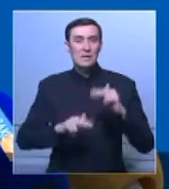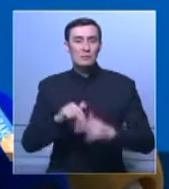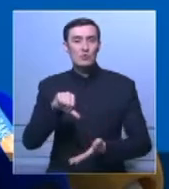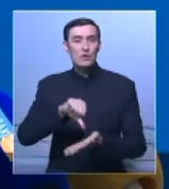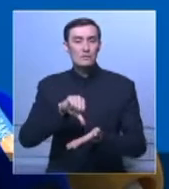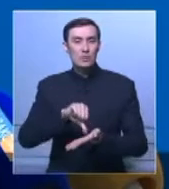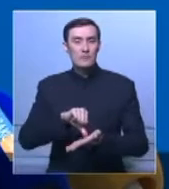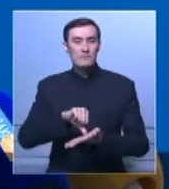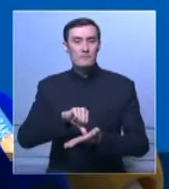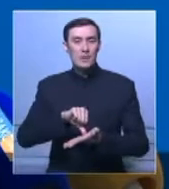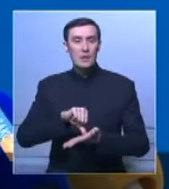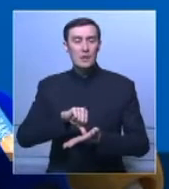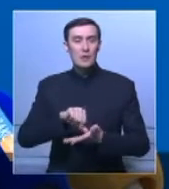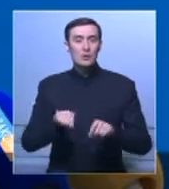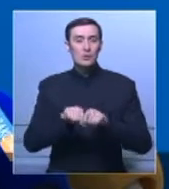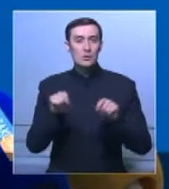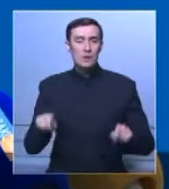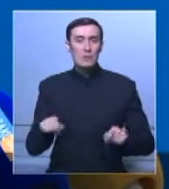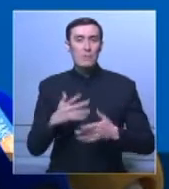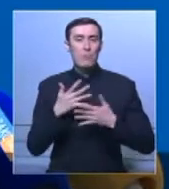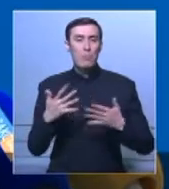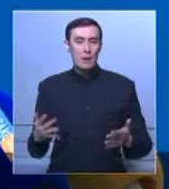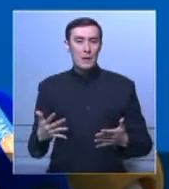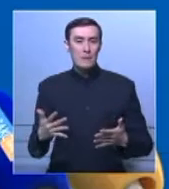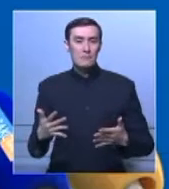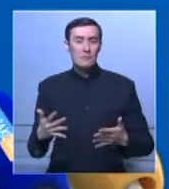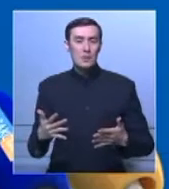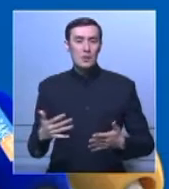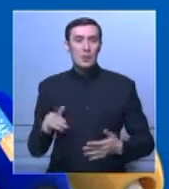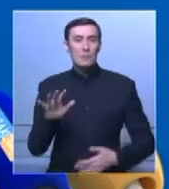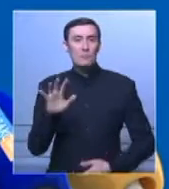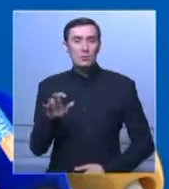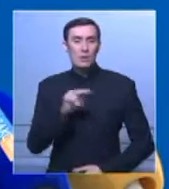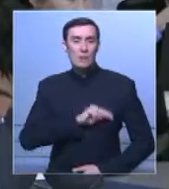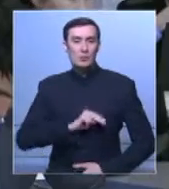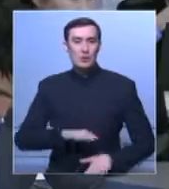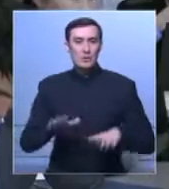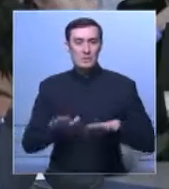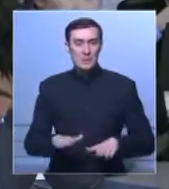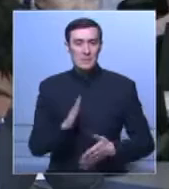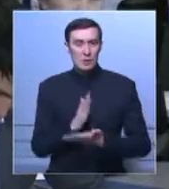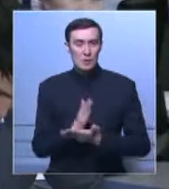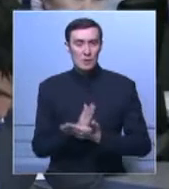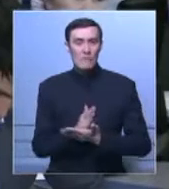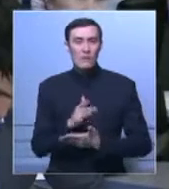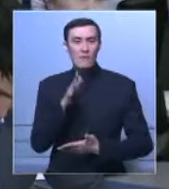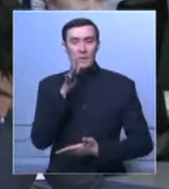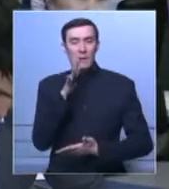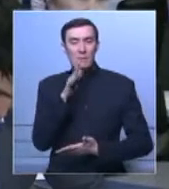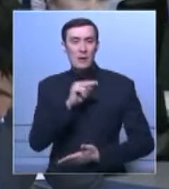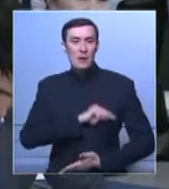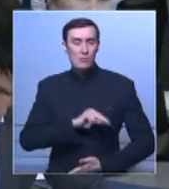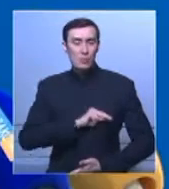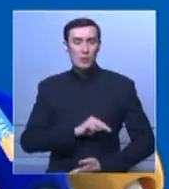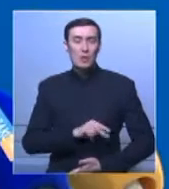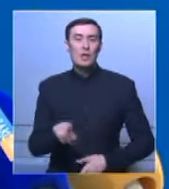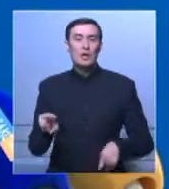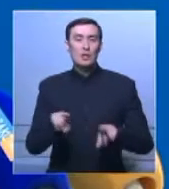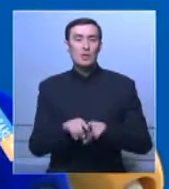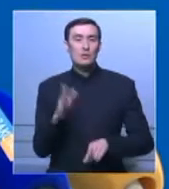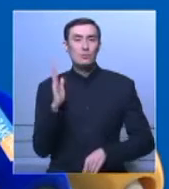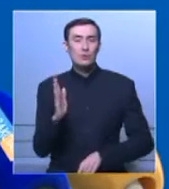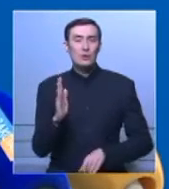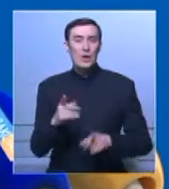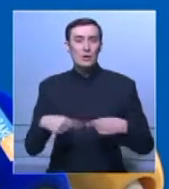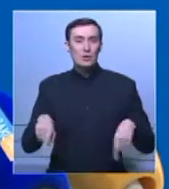задействовано, создано более 500 рабочих мест. Во время эксплуатации также будут